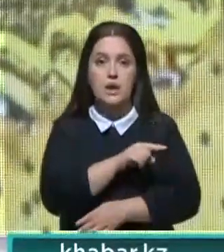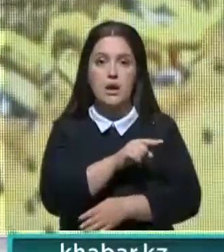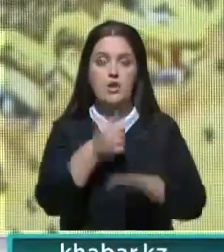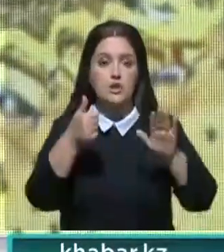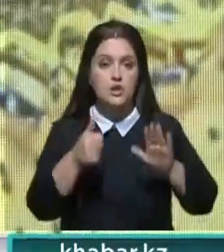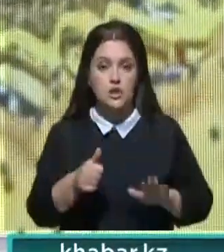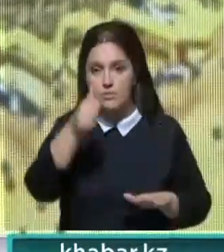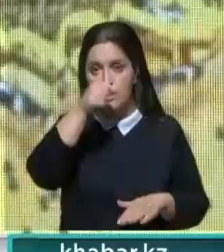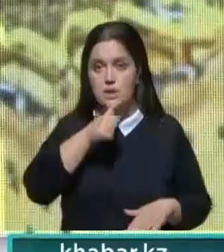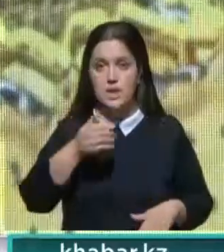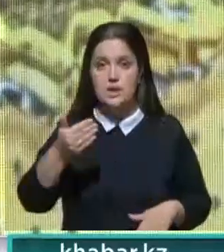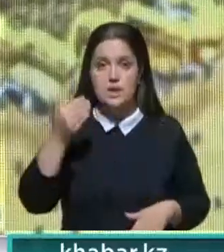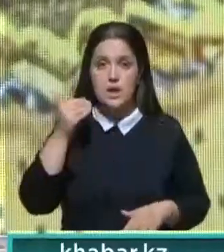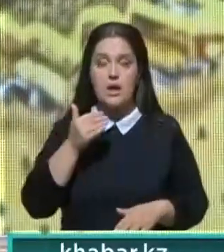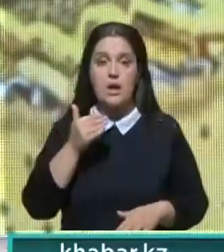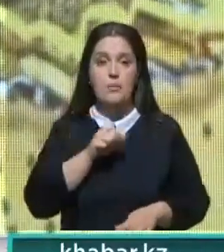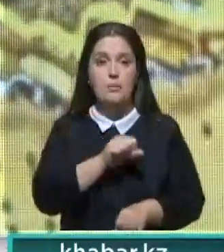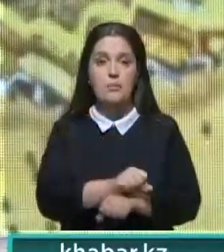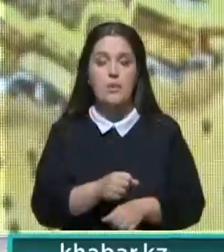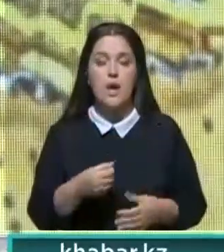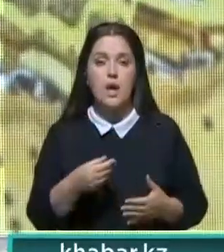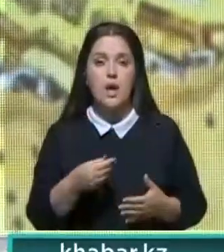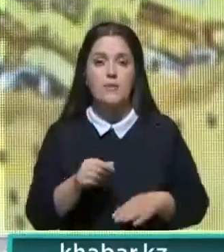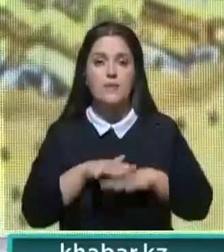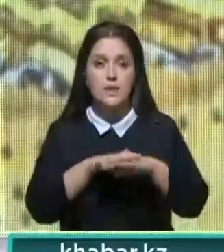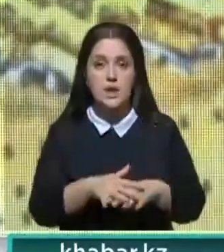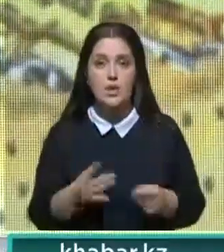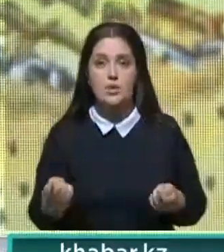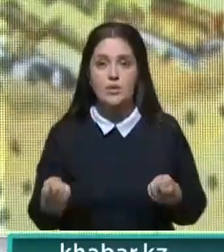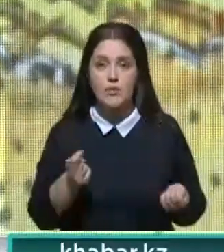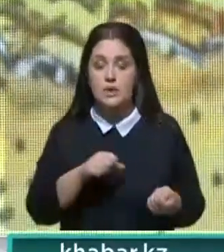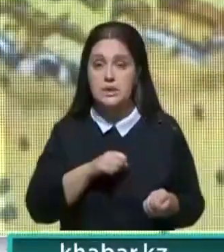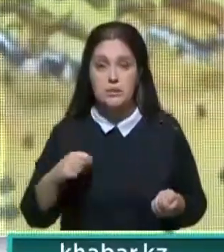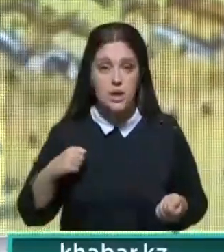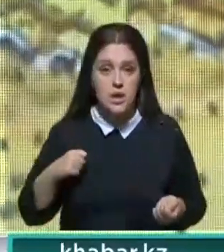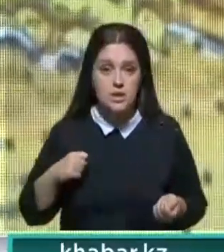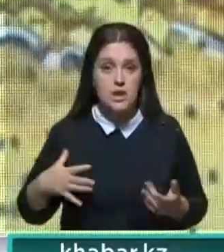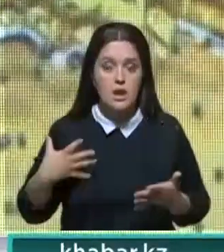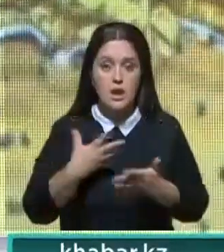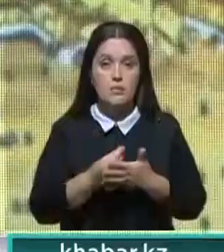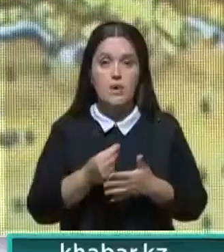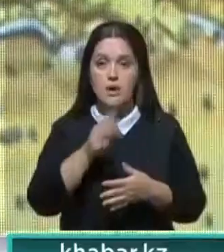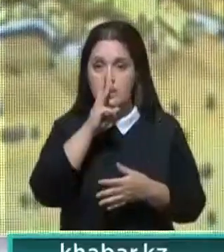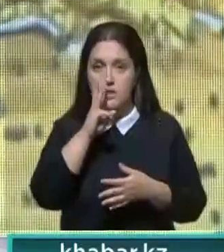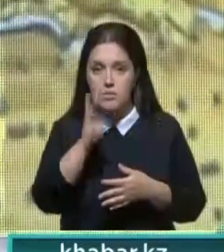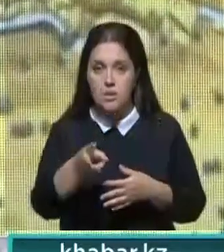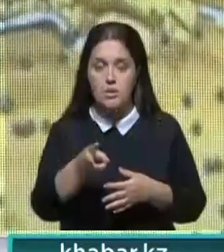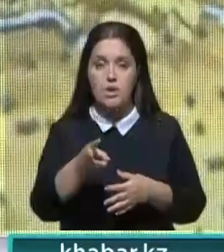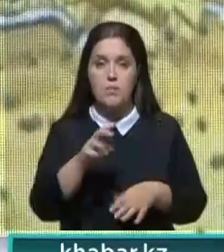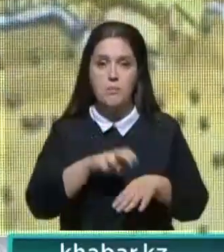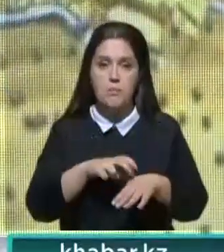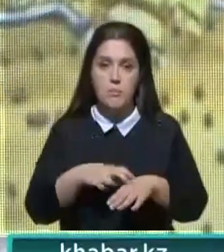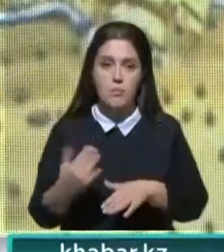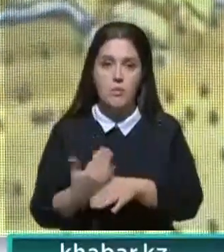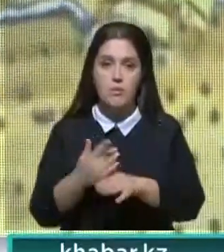должны были еще полгода назад когда прекратилось финансирование но руководство больницы содержит его самостоятельно врачи получают зарплату